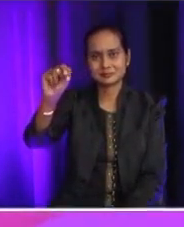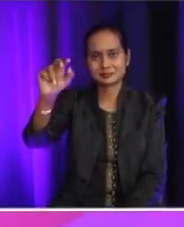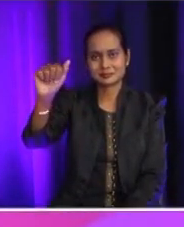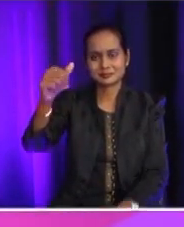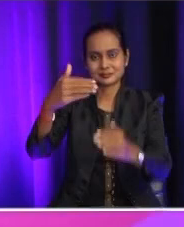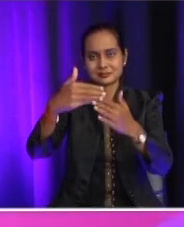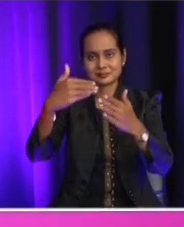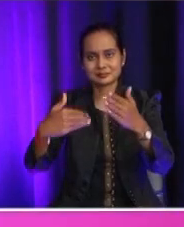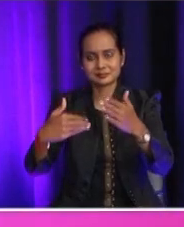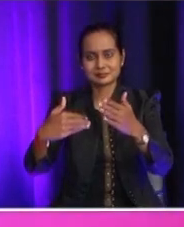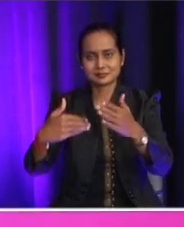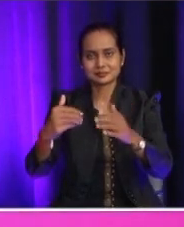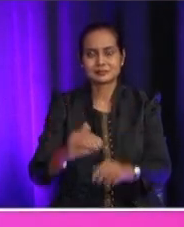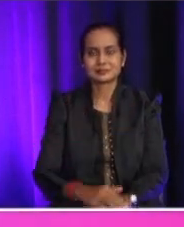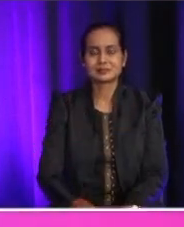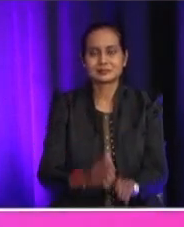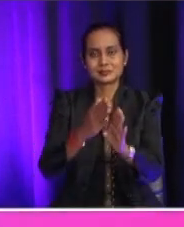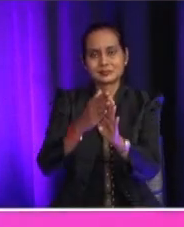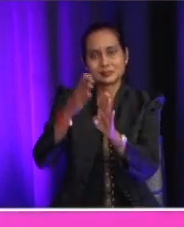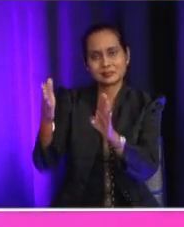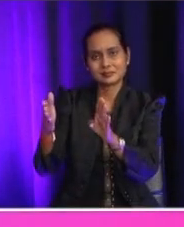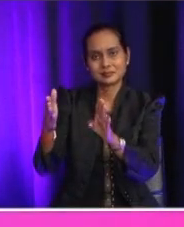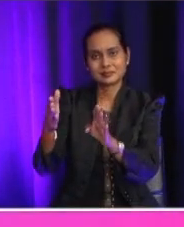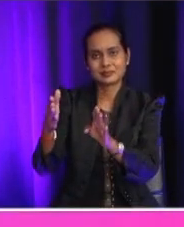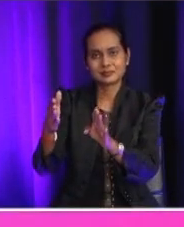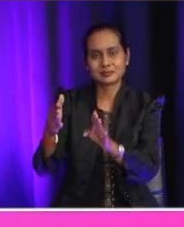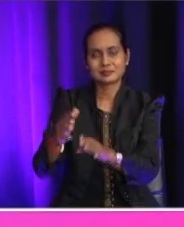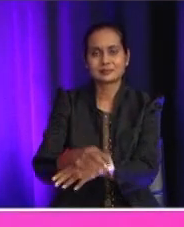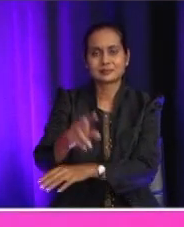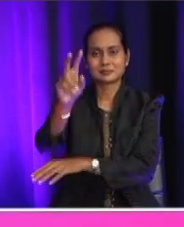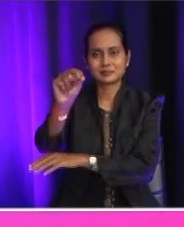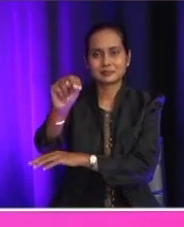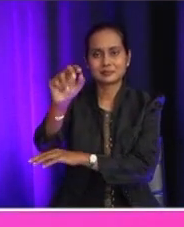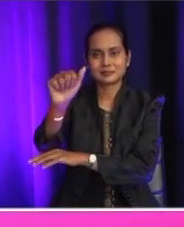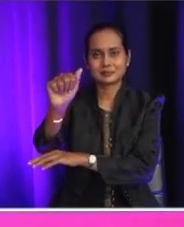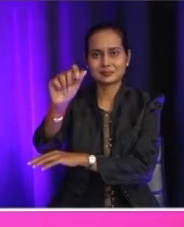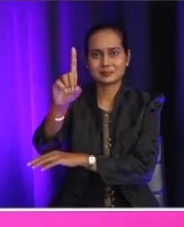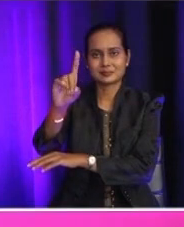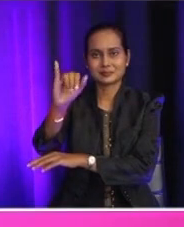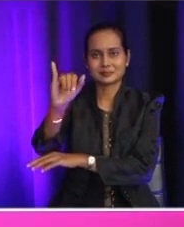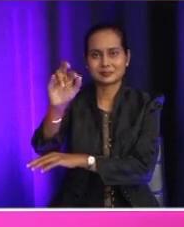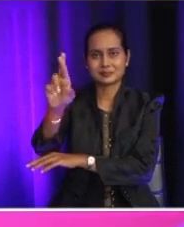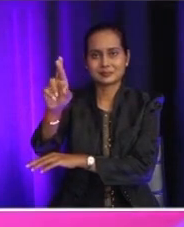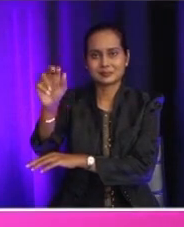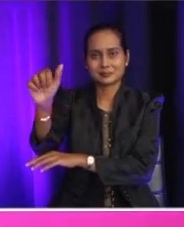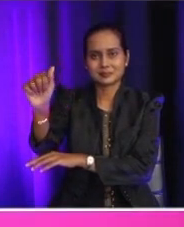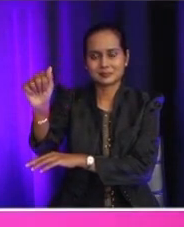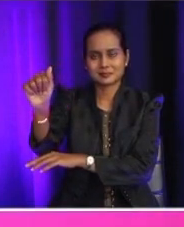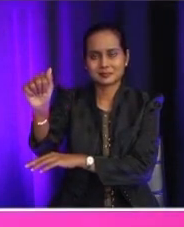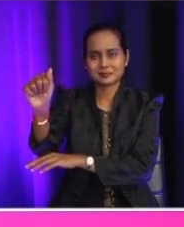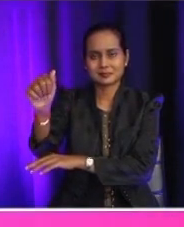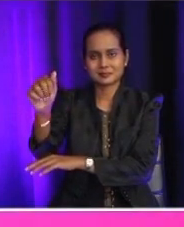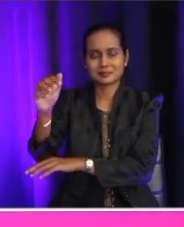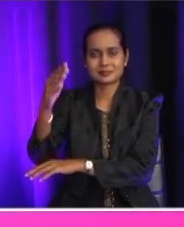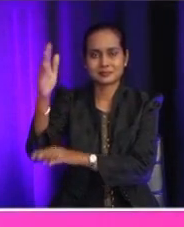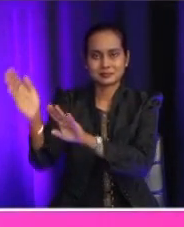di sebelah Amna Farisha, Syarifah Nadira. Okey. Okey, diikuti Nur